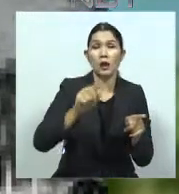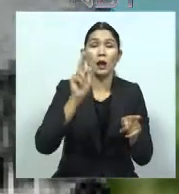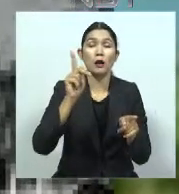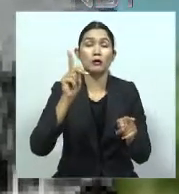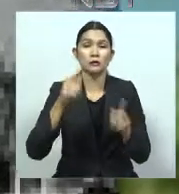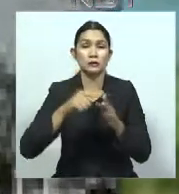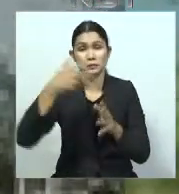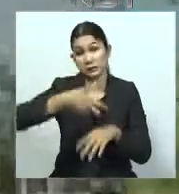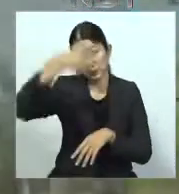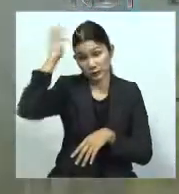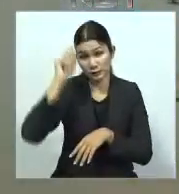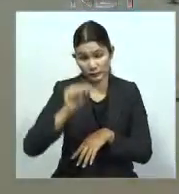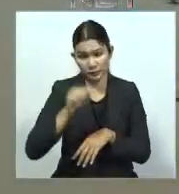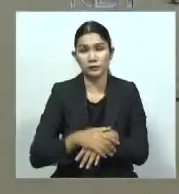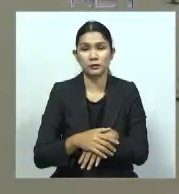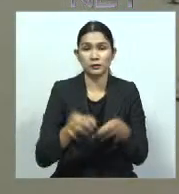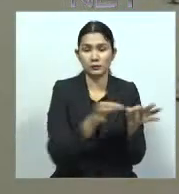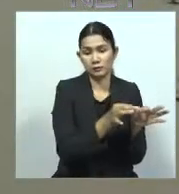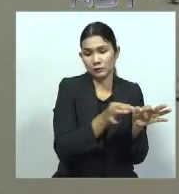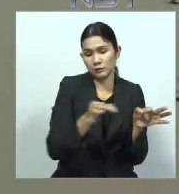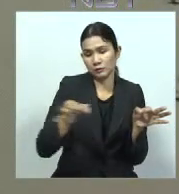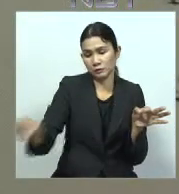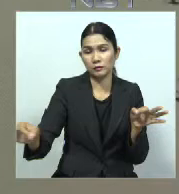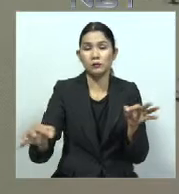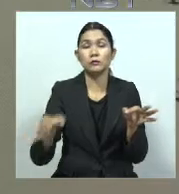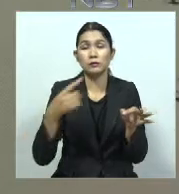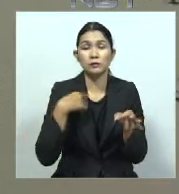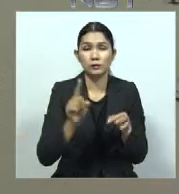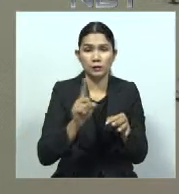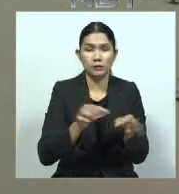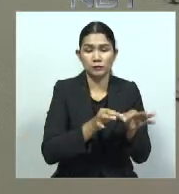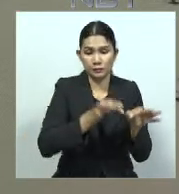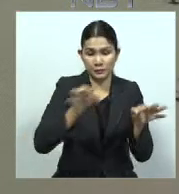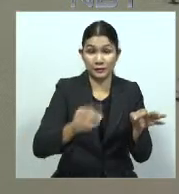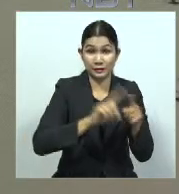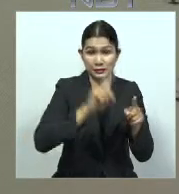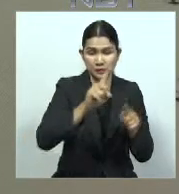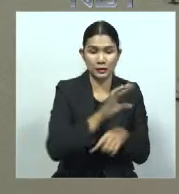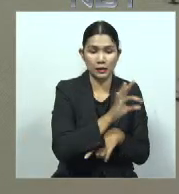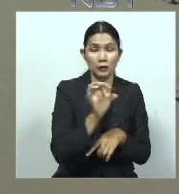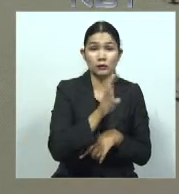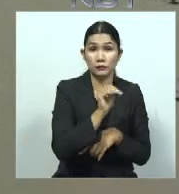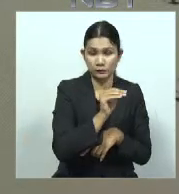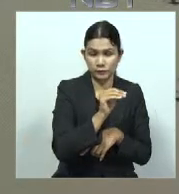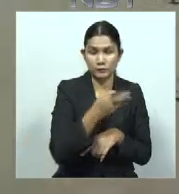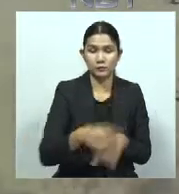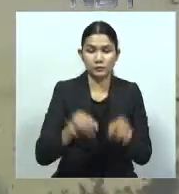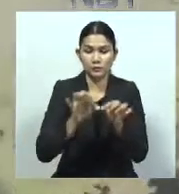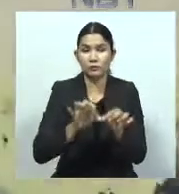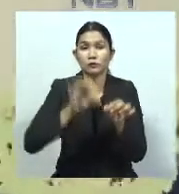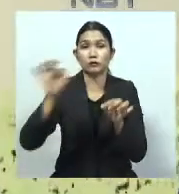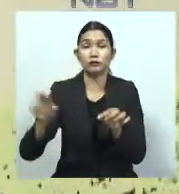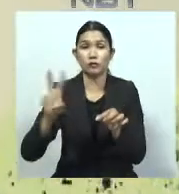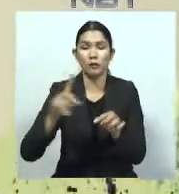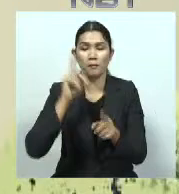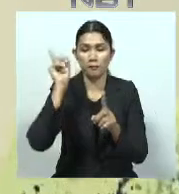อสิงหนครจังหวัดสงขลาความยาวของสะพาน2ช่วงสะพานช่วงแรกยาว940เมตรสะพานช่วงที่2ยา